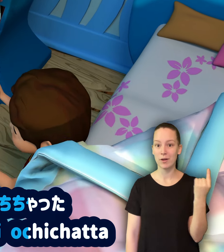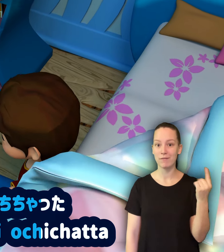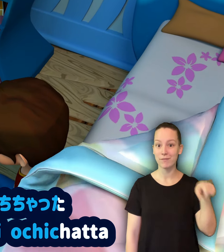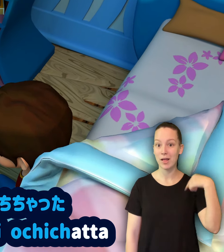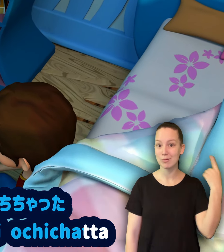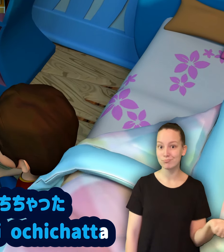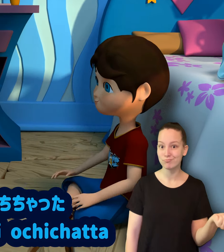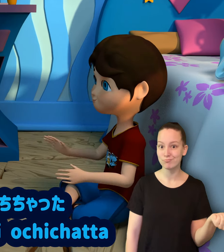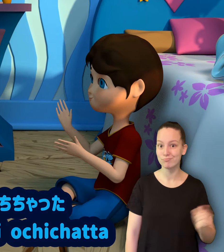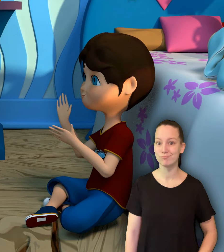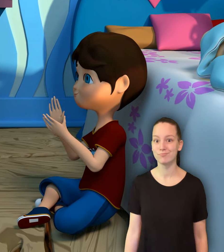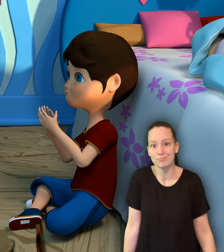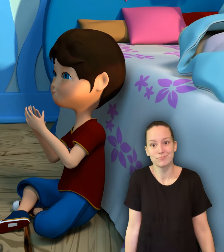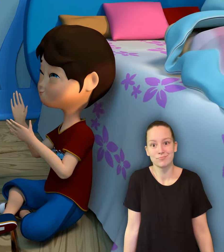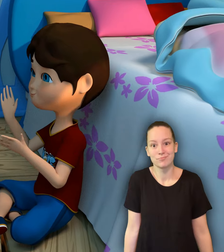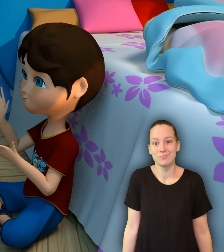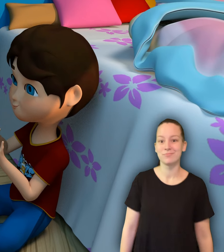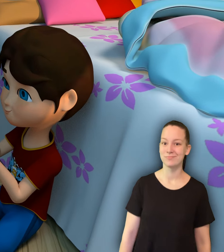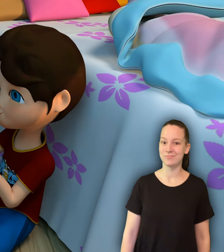匹落ちちゃっ